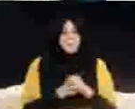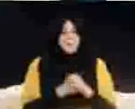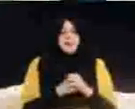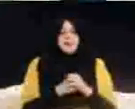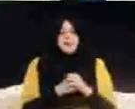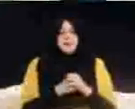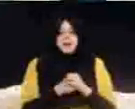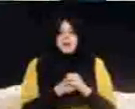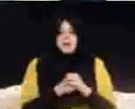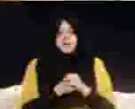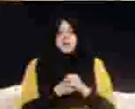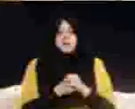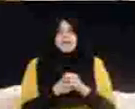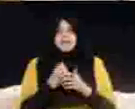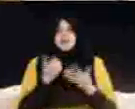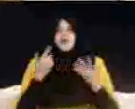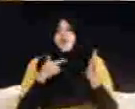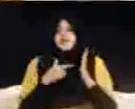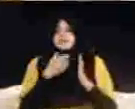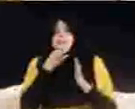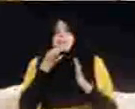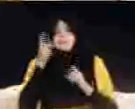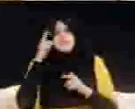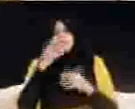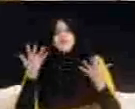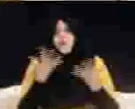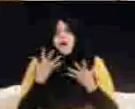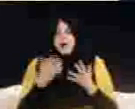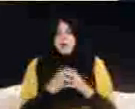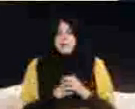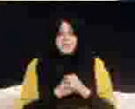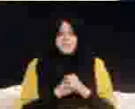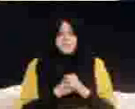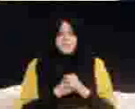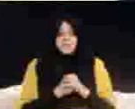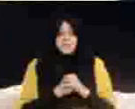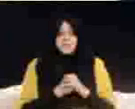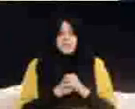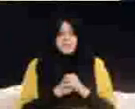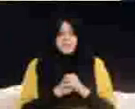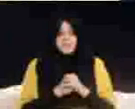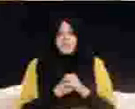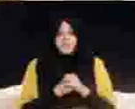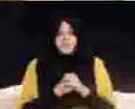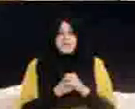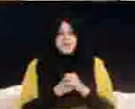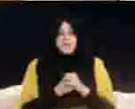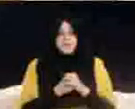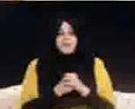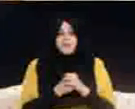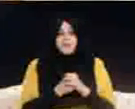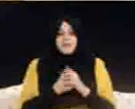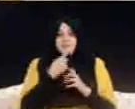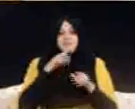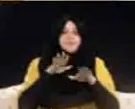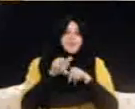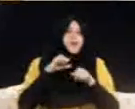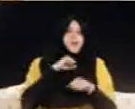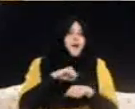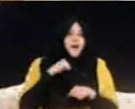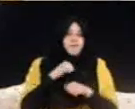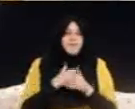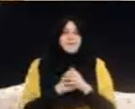صالح الآن تصعب هذه المهمة الآن. والنفس كالطفل إن تهمله، إن تهمله شب على حب الرضاع وإن